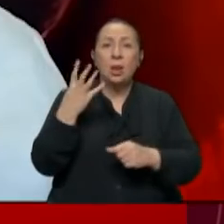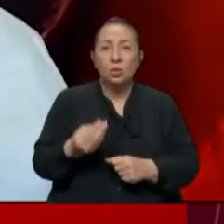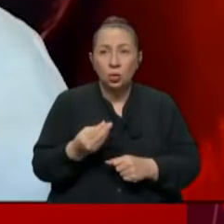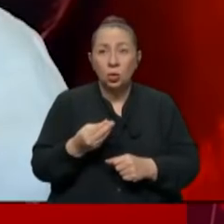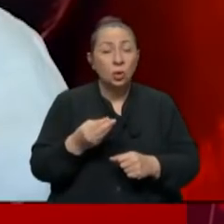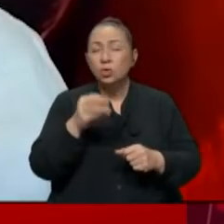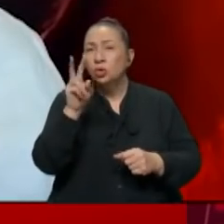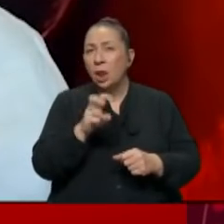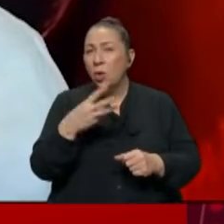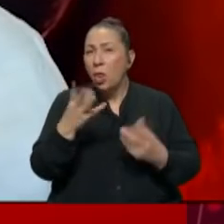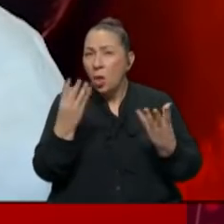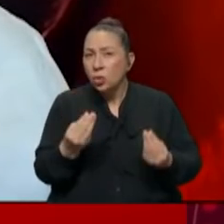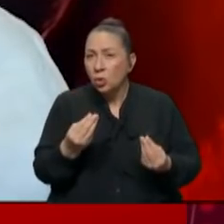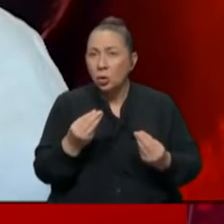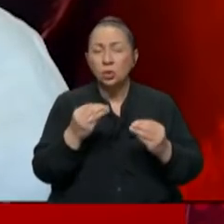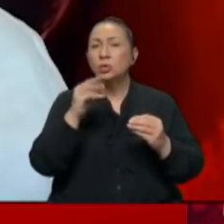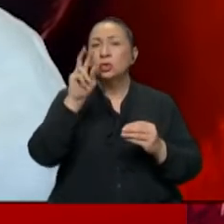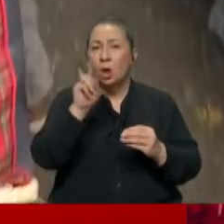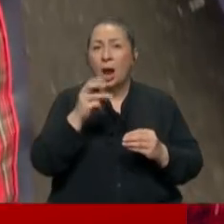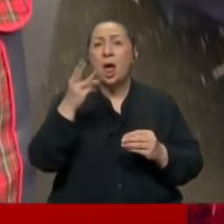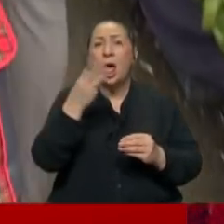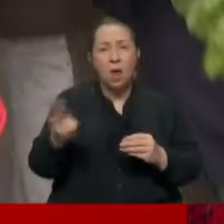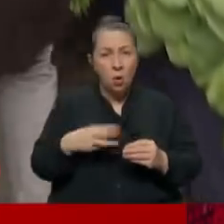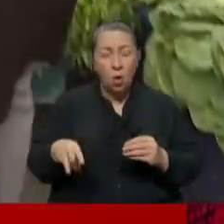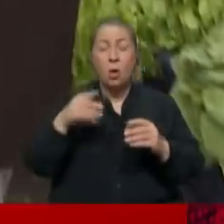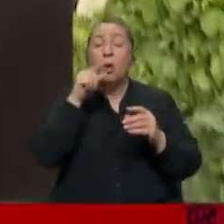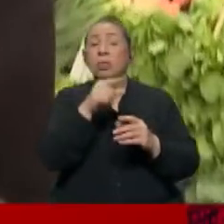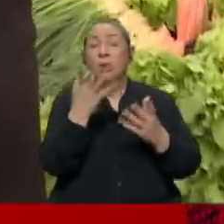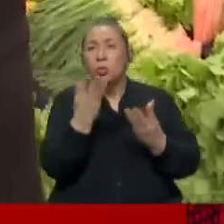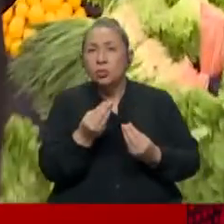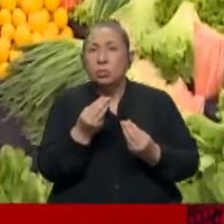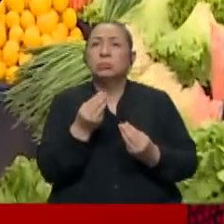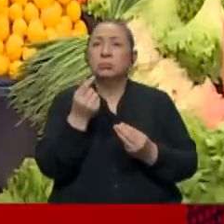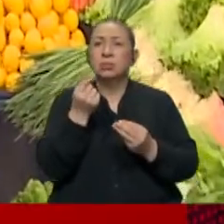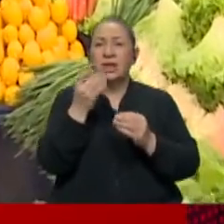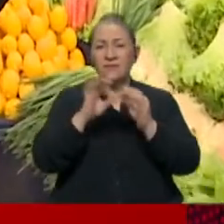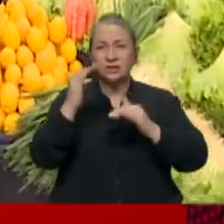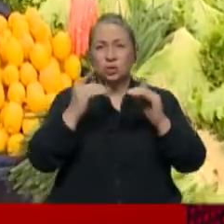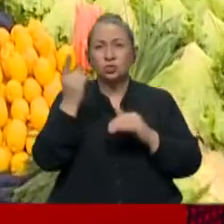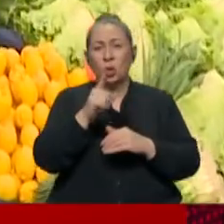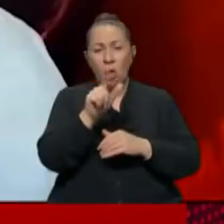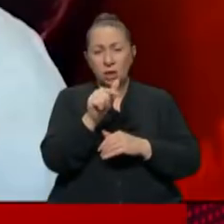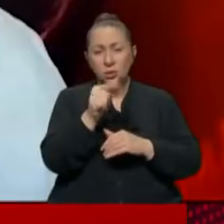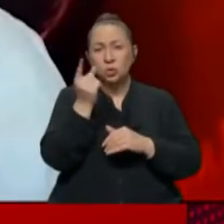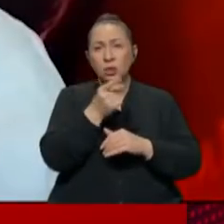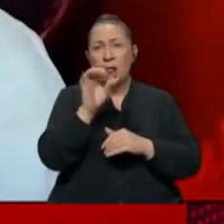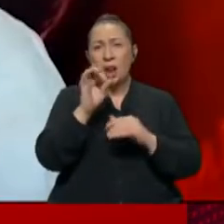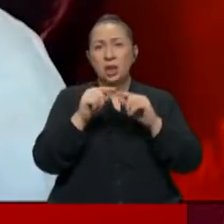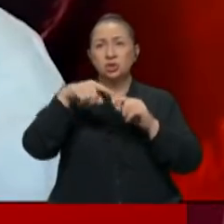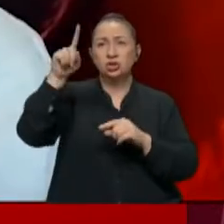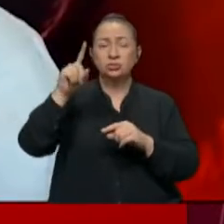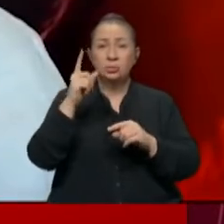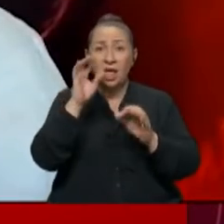verdi kullan olduk urlar yukarı doğru hareket etti enflasyon oranı ne oldu biraz önce söyle 116 larda yüzden